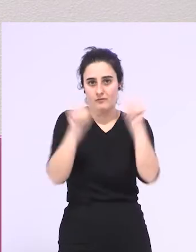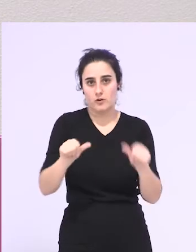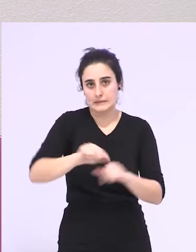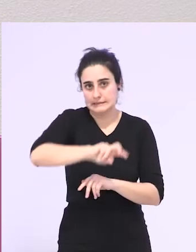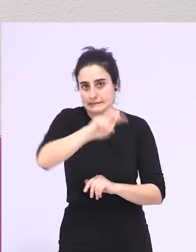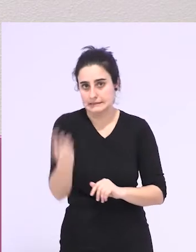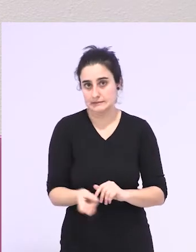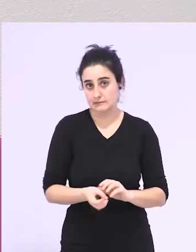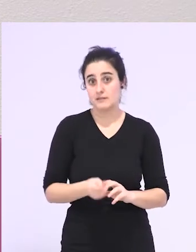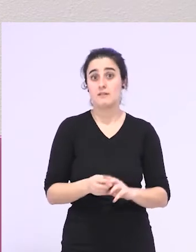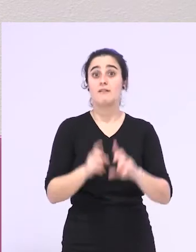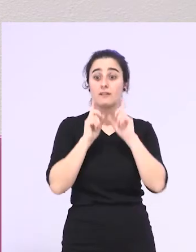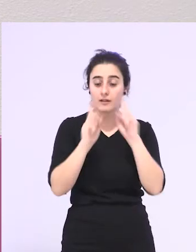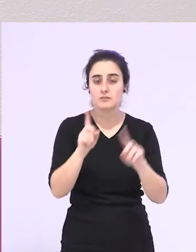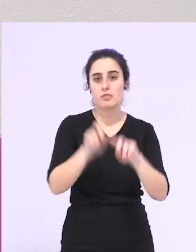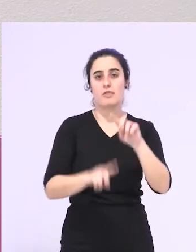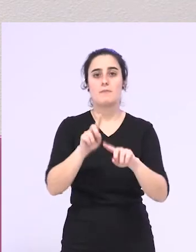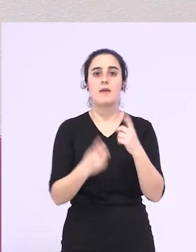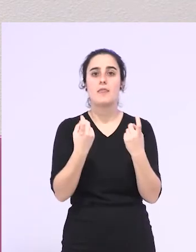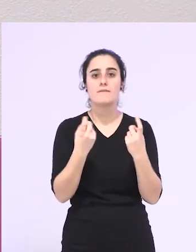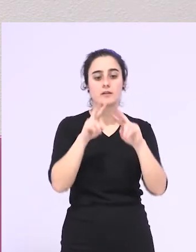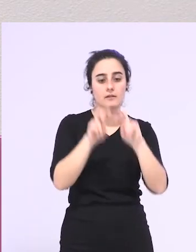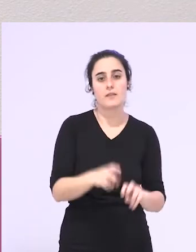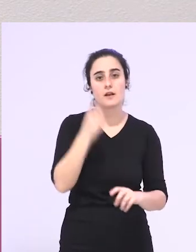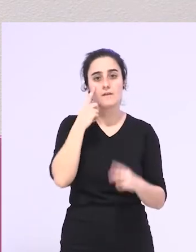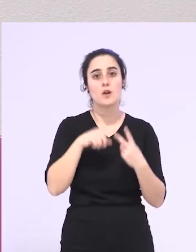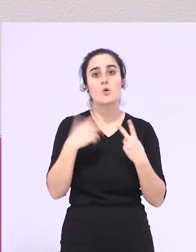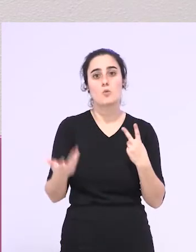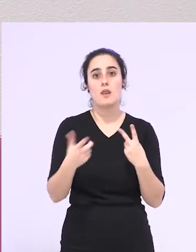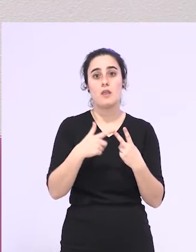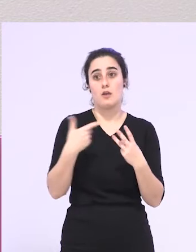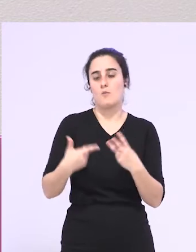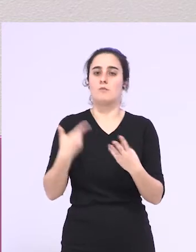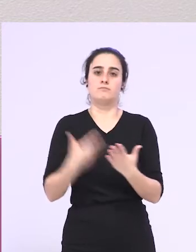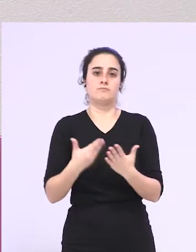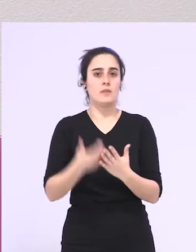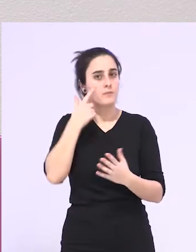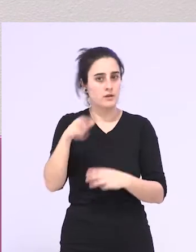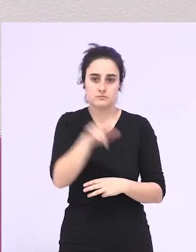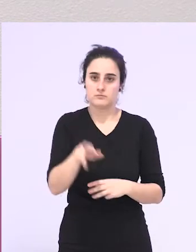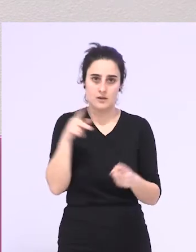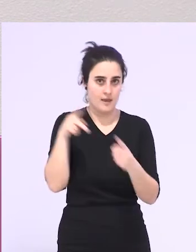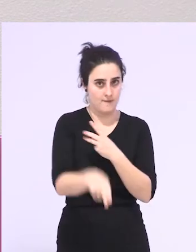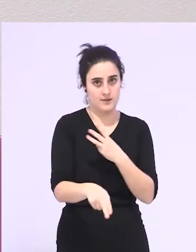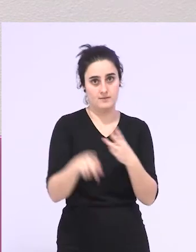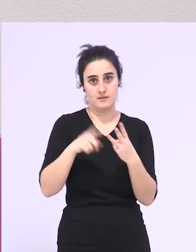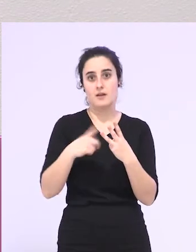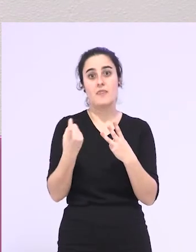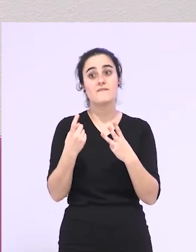eta kasuaren arabera ere ikusi beharko dena, eta berriro ez errepikatzeko bermea, eta hor sartzen da lanketa bat